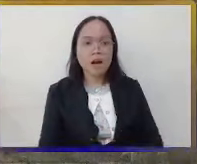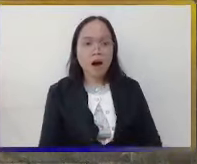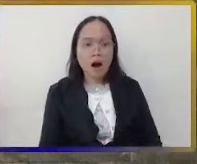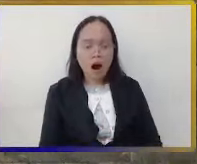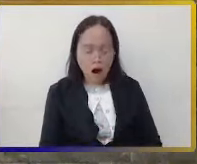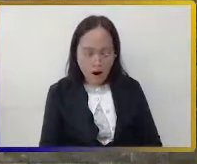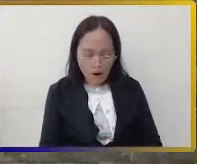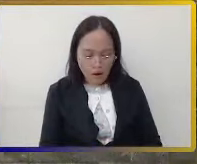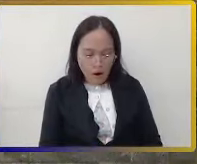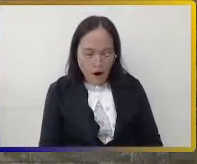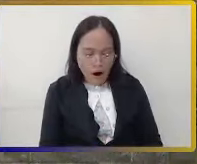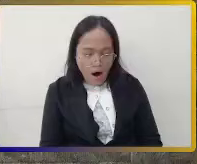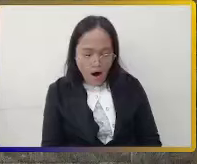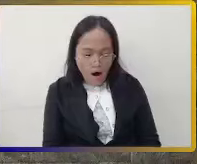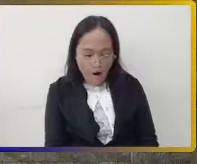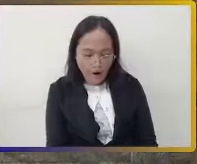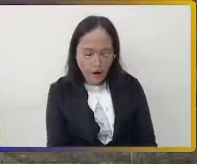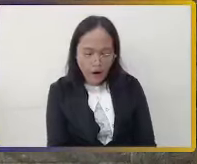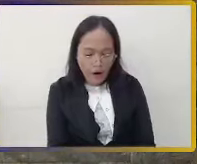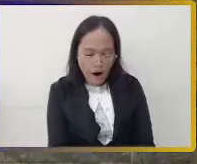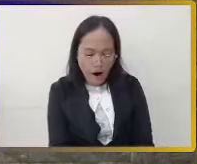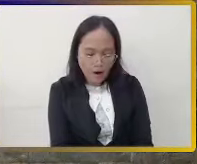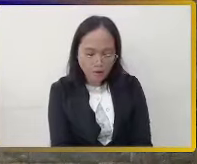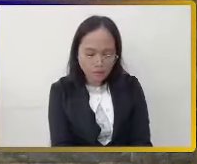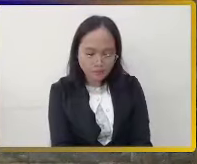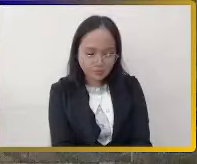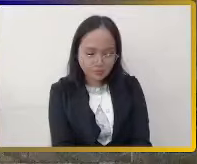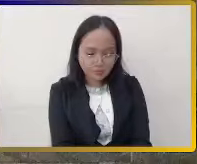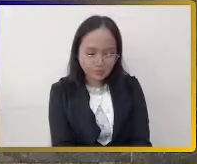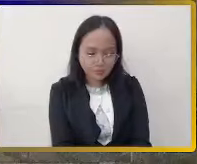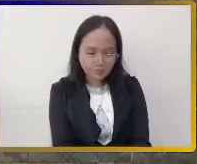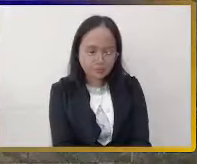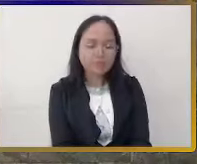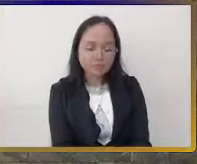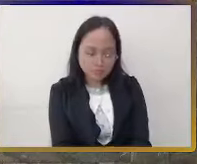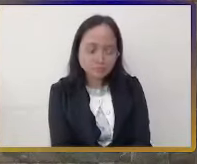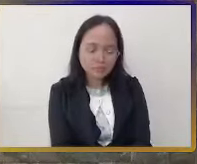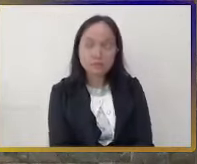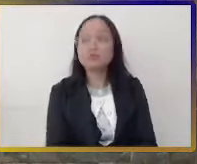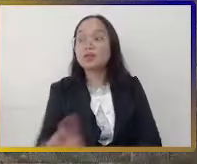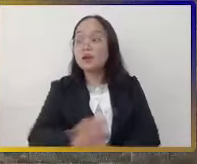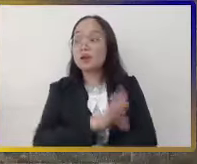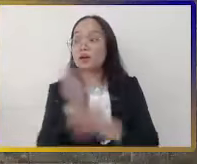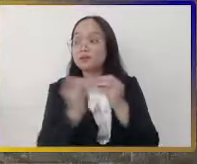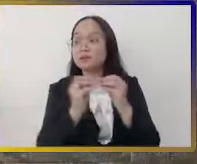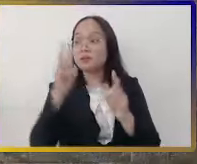Mas mahaba pa yung pag-apply ninyo kaysa pagpasok nyo na sa trabaho nyo.